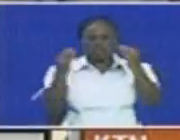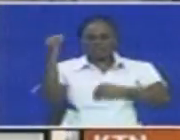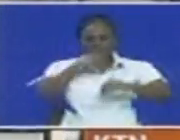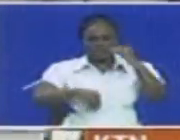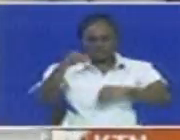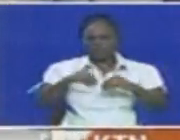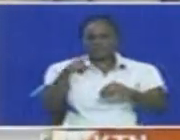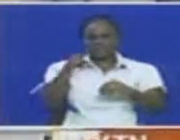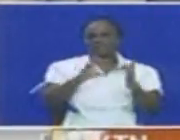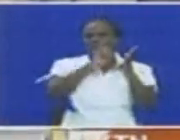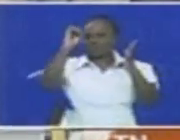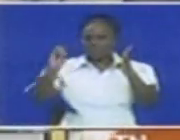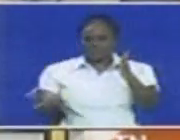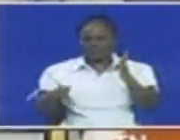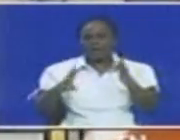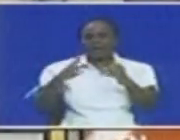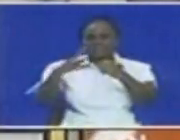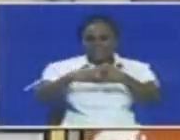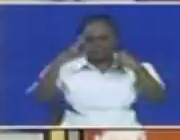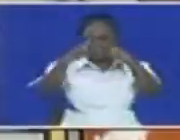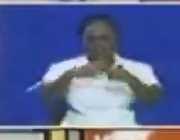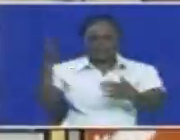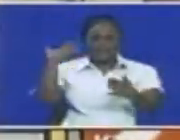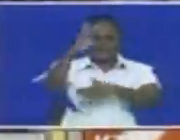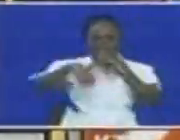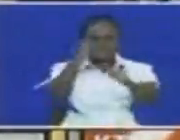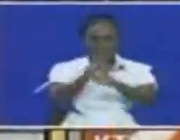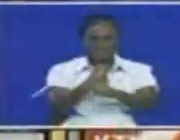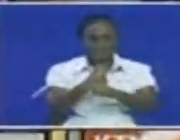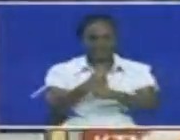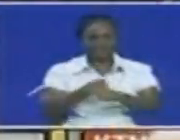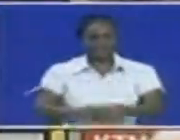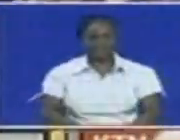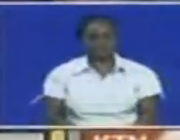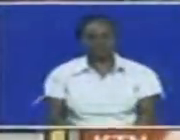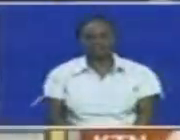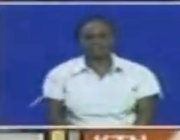Jama kutupwa nje mwezi Septemba mwaka uliopita.